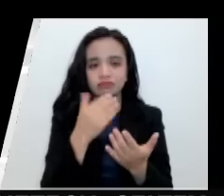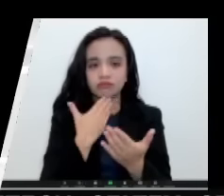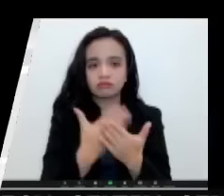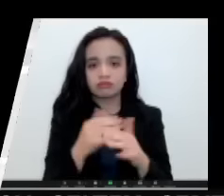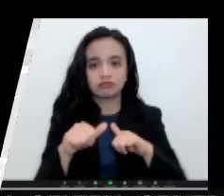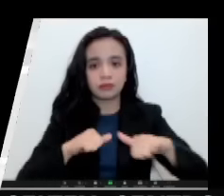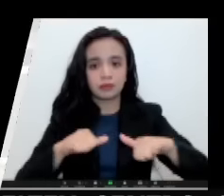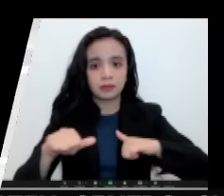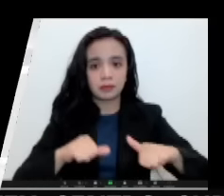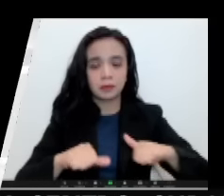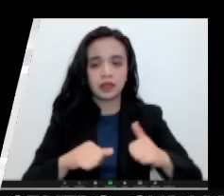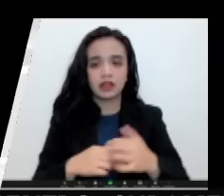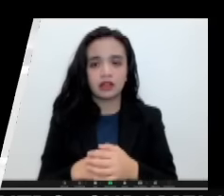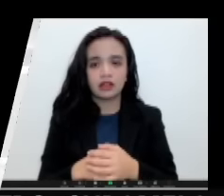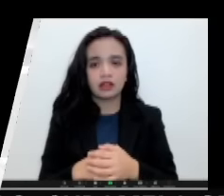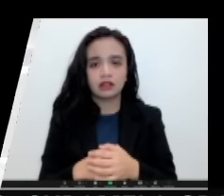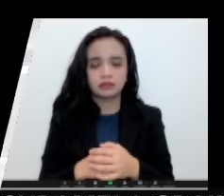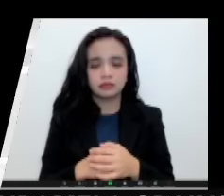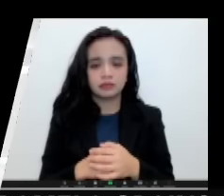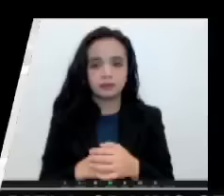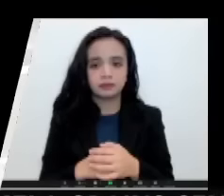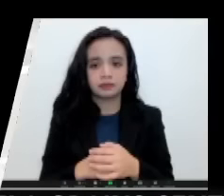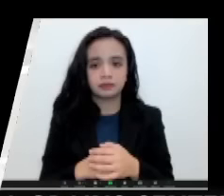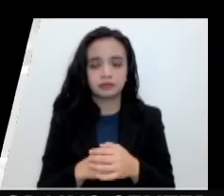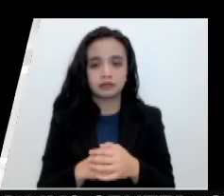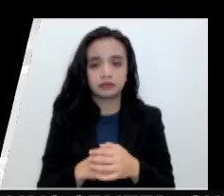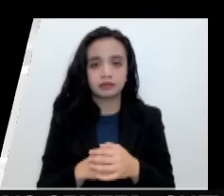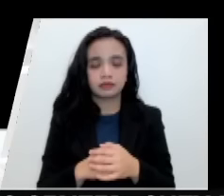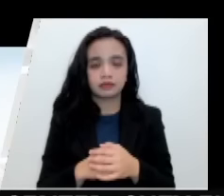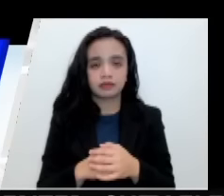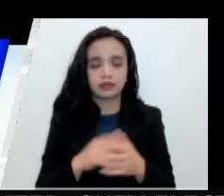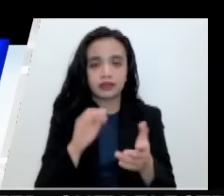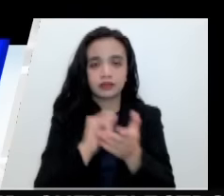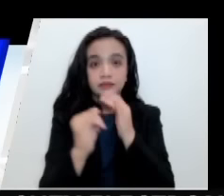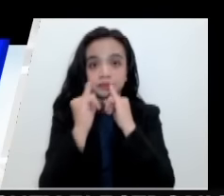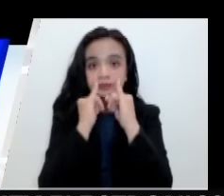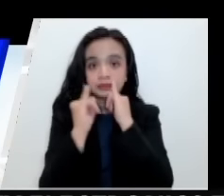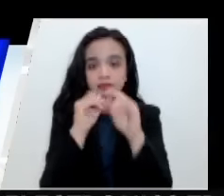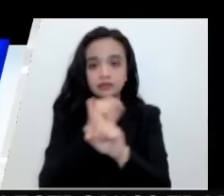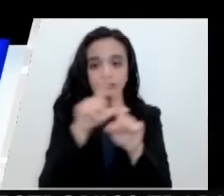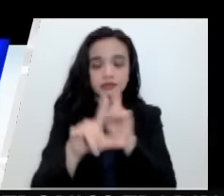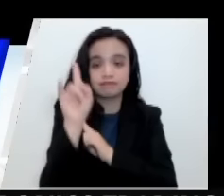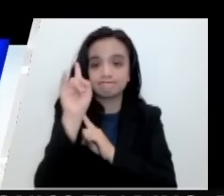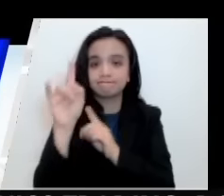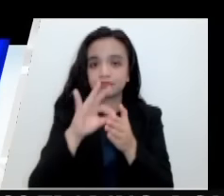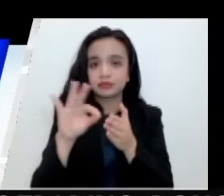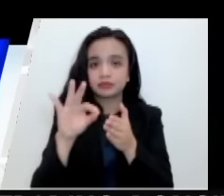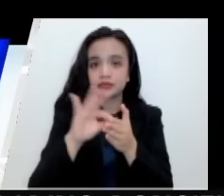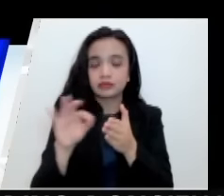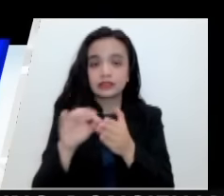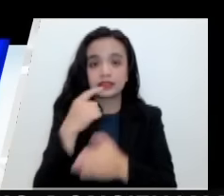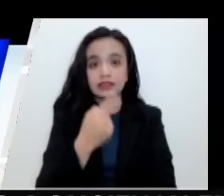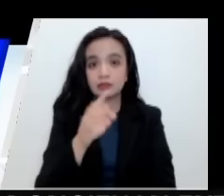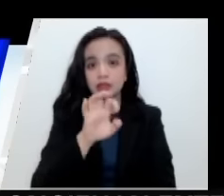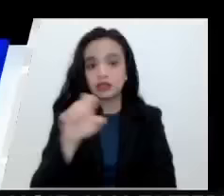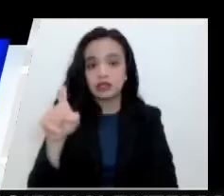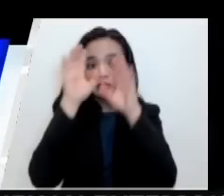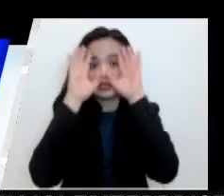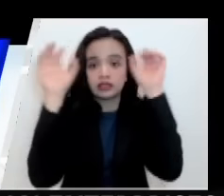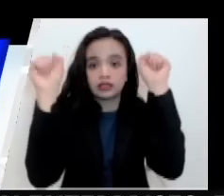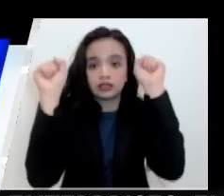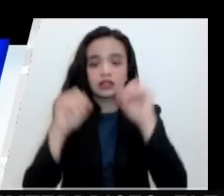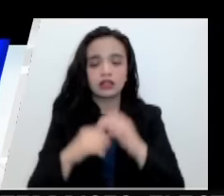nila. Mainit na balita ngayon. Sa panayam sa isang social media account, sabi po ng dating Pangulo, talamak ang suhulan na